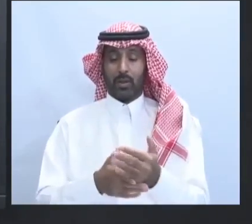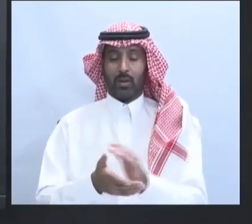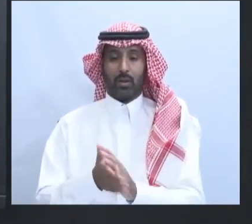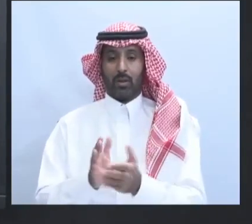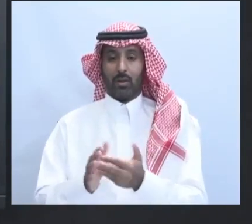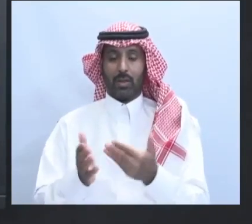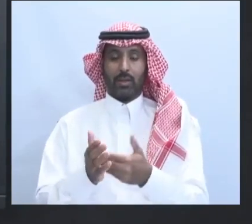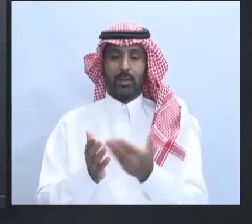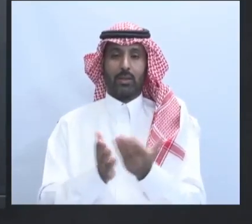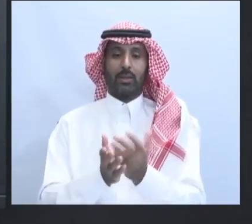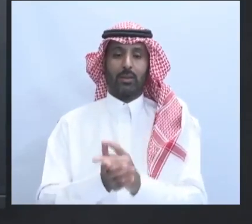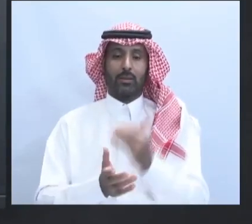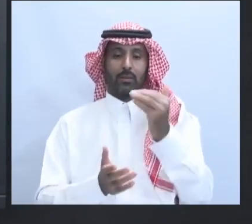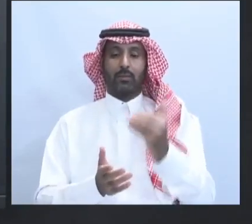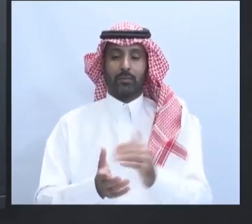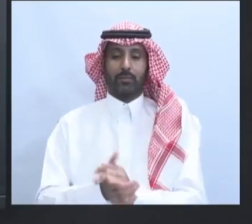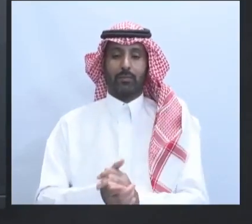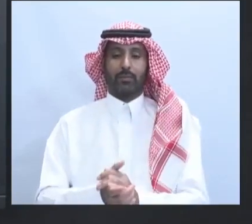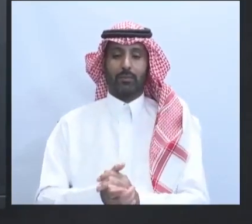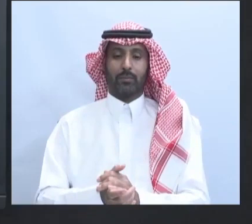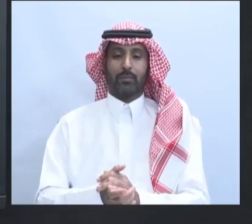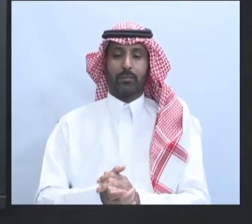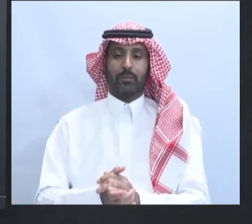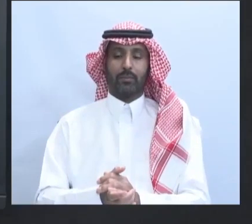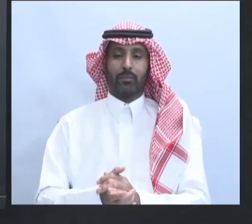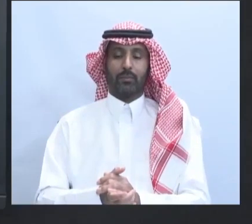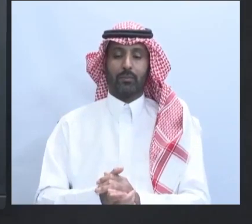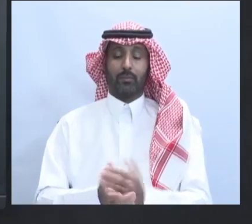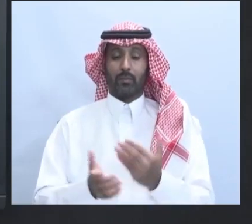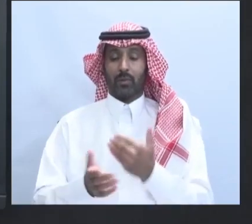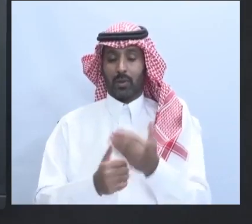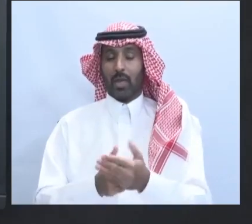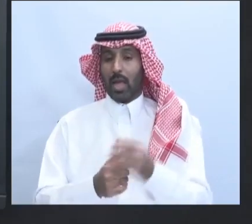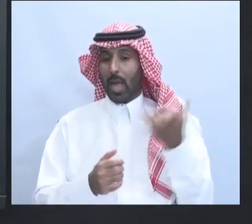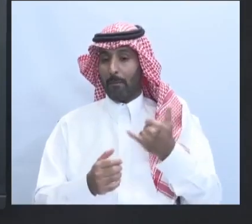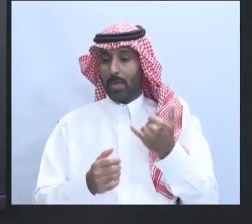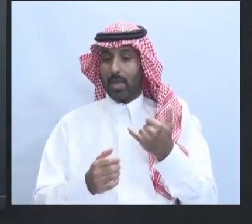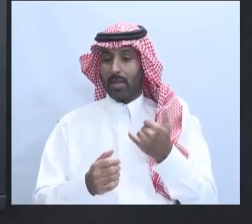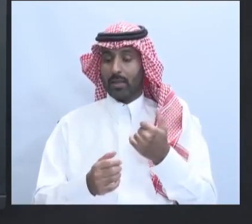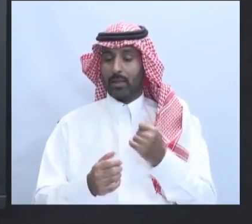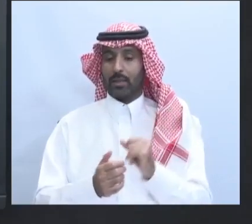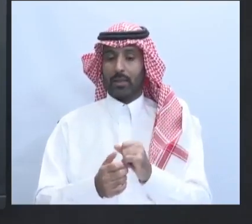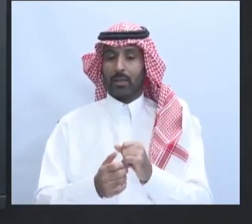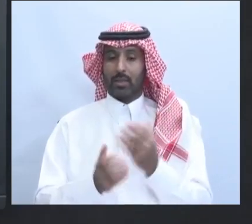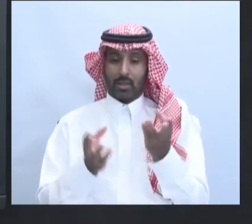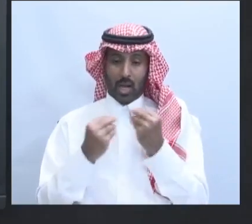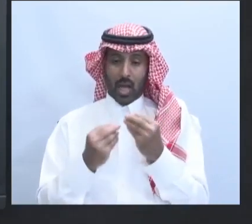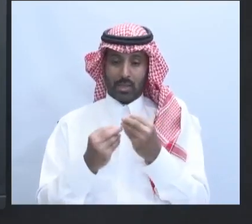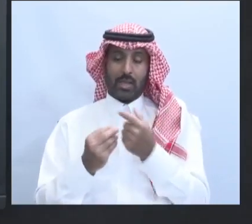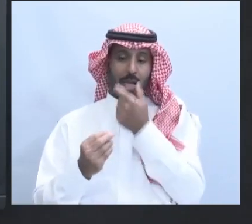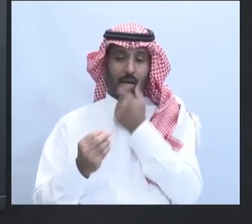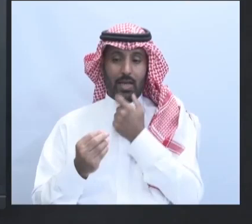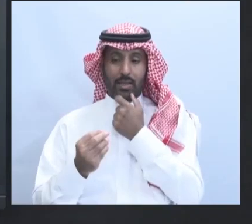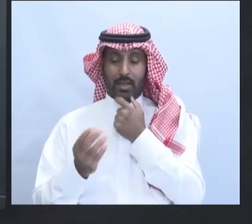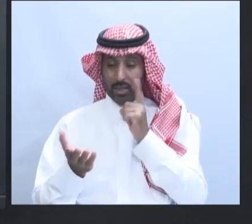درسنا بعد ان استعرضته واياكم هذا الدرس وقفنا على اهميه الدراسه للاحاديث